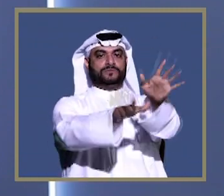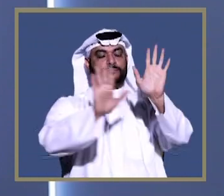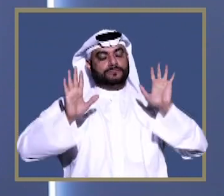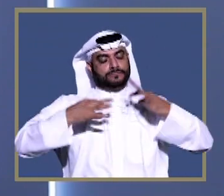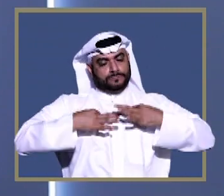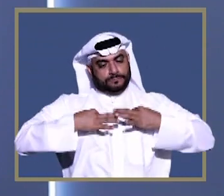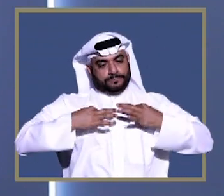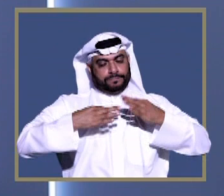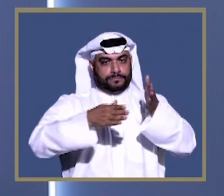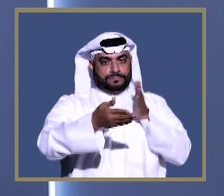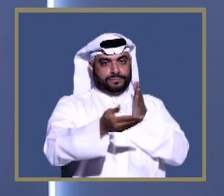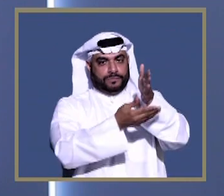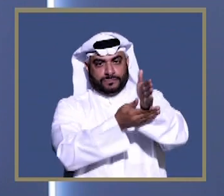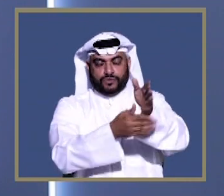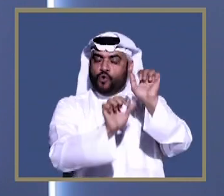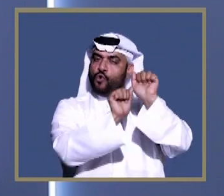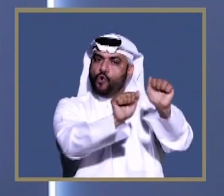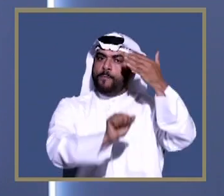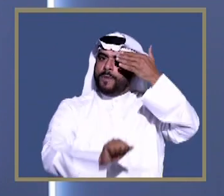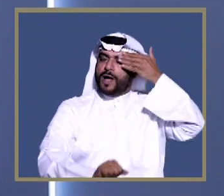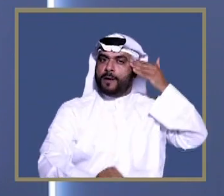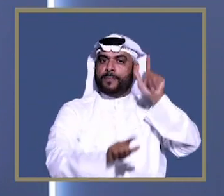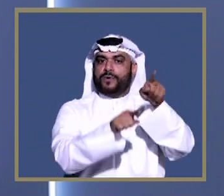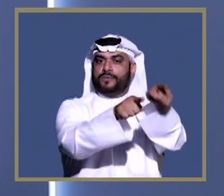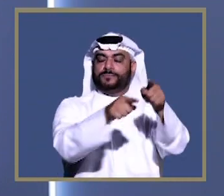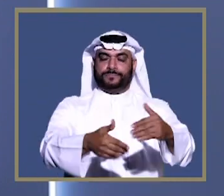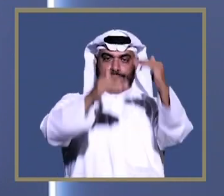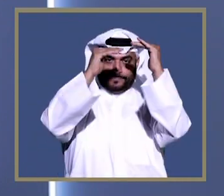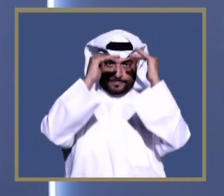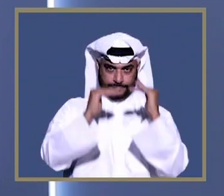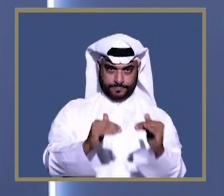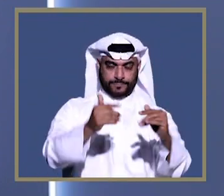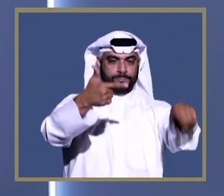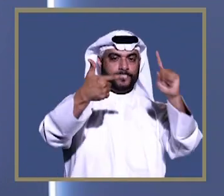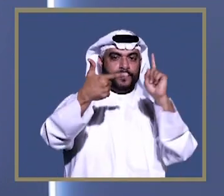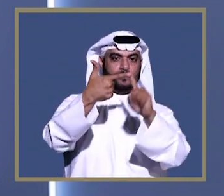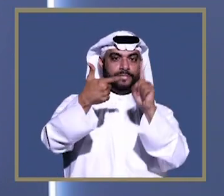ولا داعي أن ندور في فلكه. أما فيما يخص